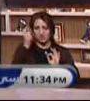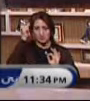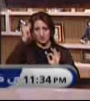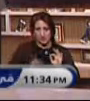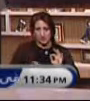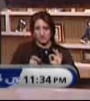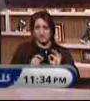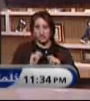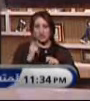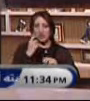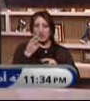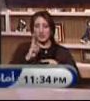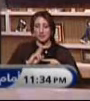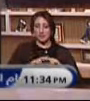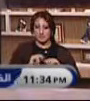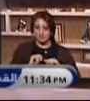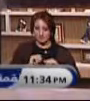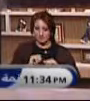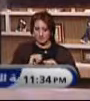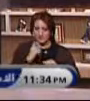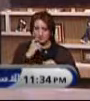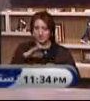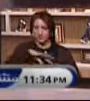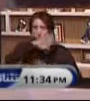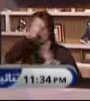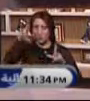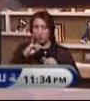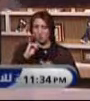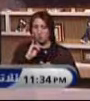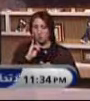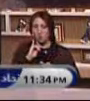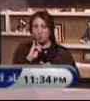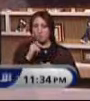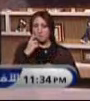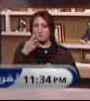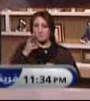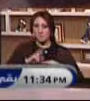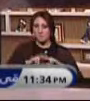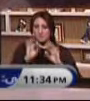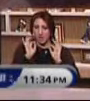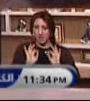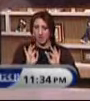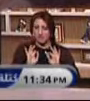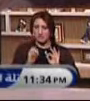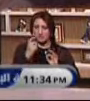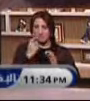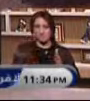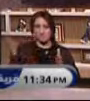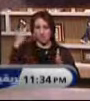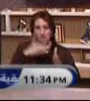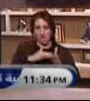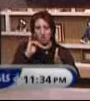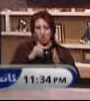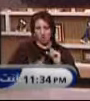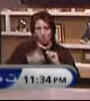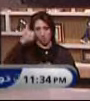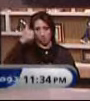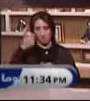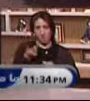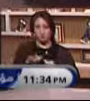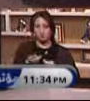الدنيا تتبغض الينا ونحن نمسك بها فما بالنا لو تحببت الينا. ده هي بنتقلي